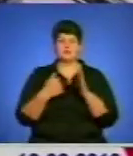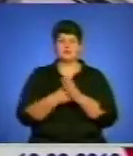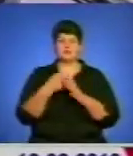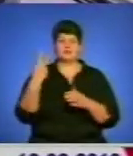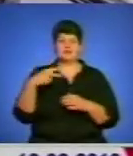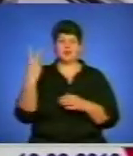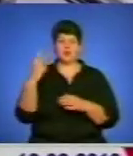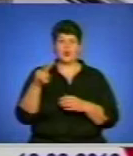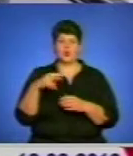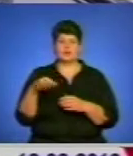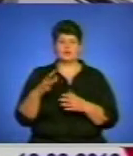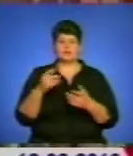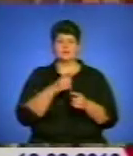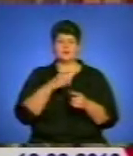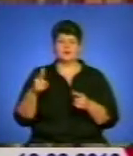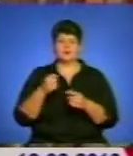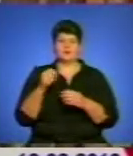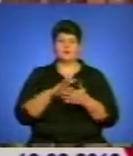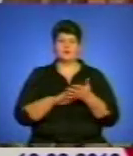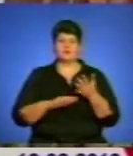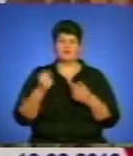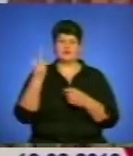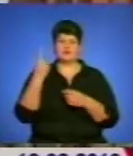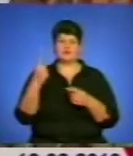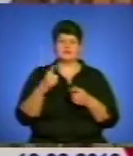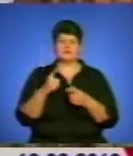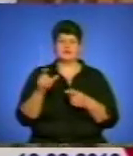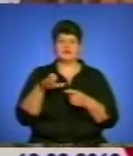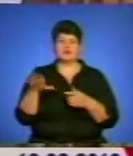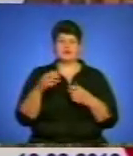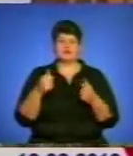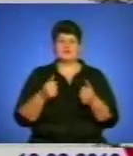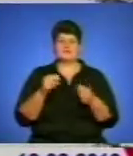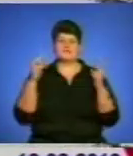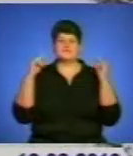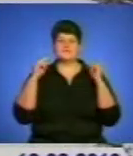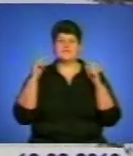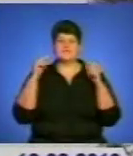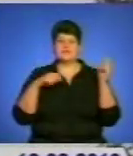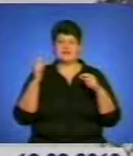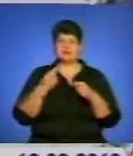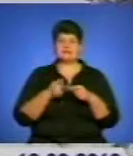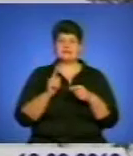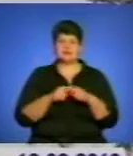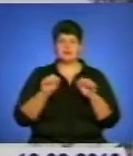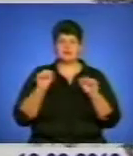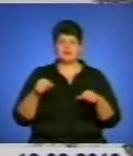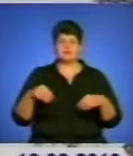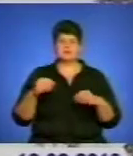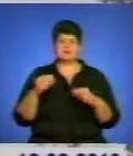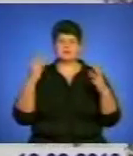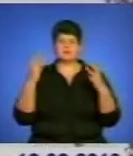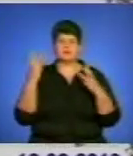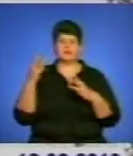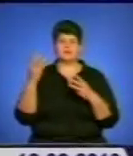Румунії триває 11-й зимовий європейський юнацький олімпійський фестиваль. Із цієї нагоди запалили ватру та підняли прапор